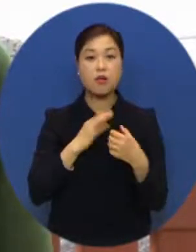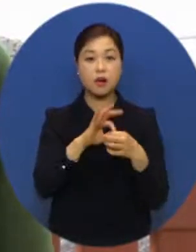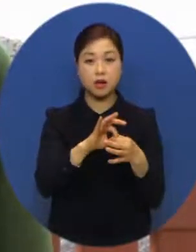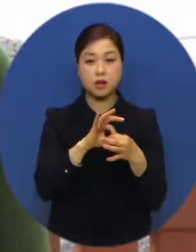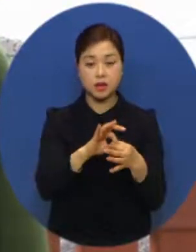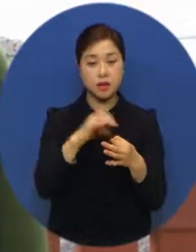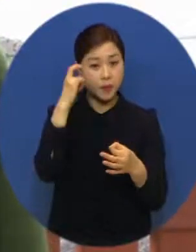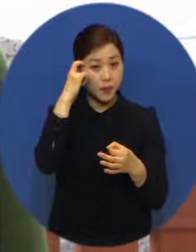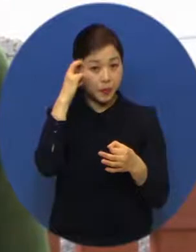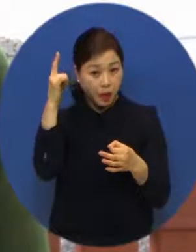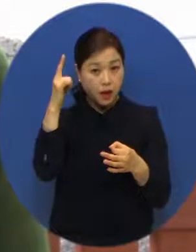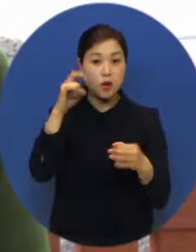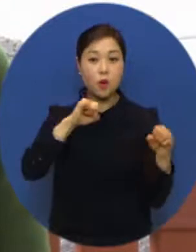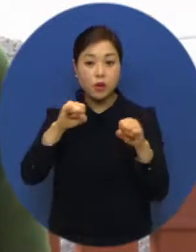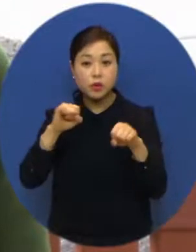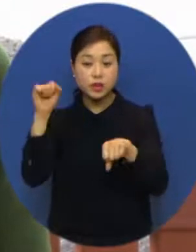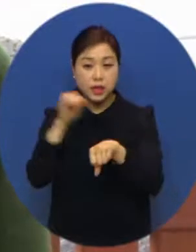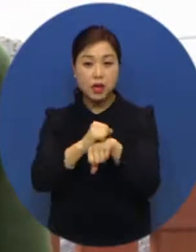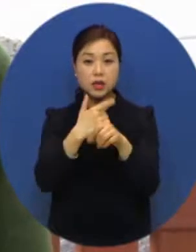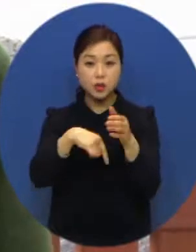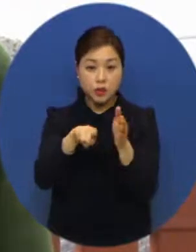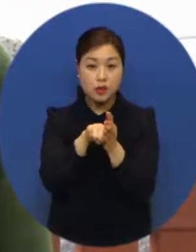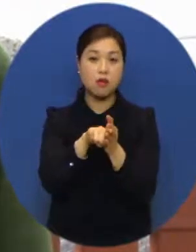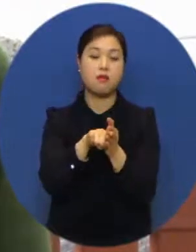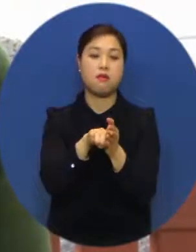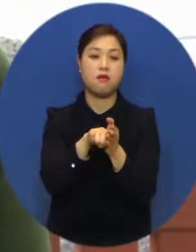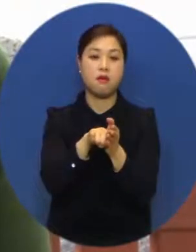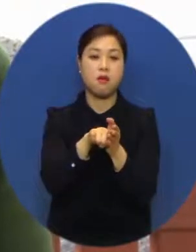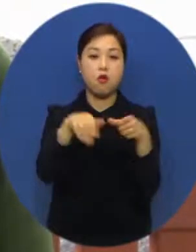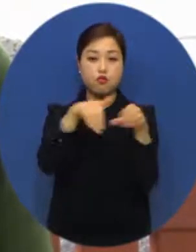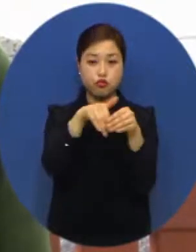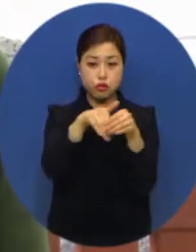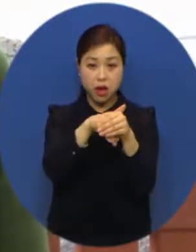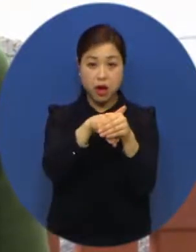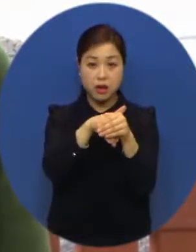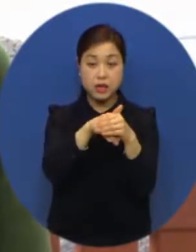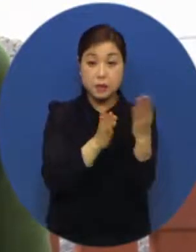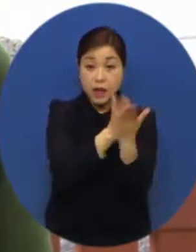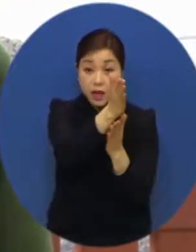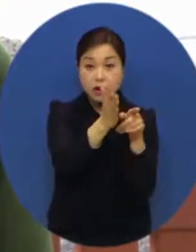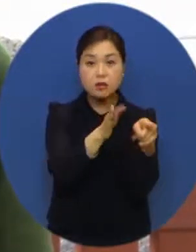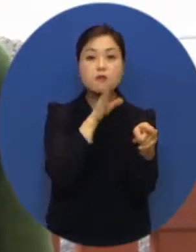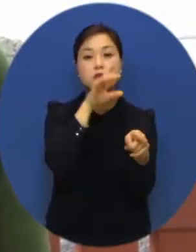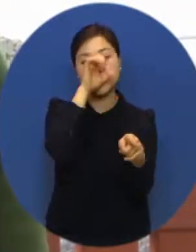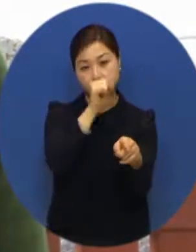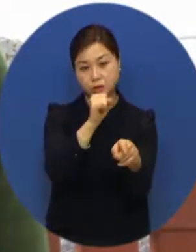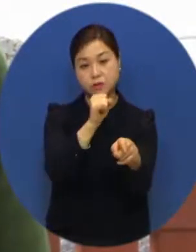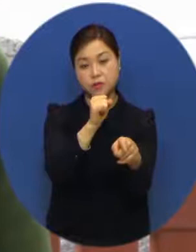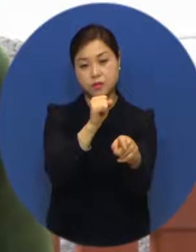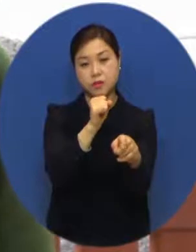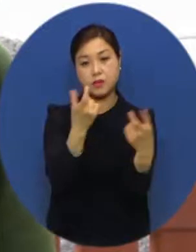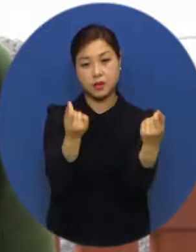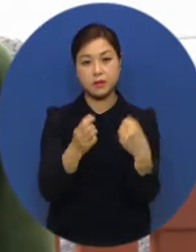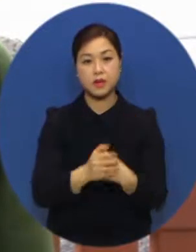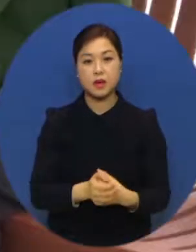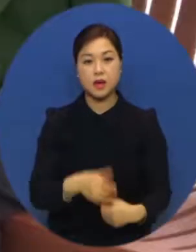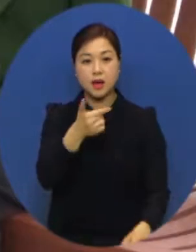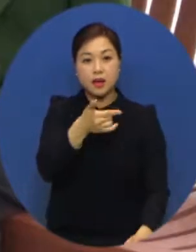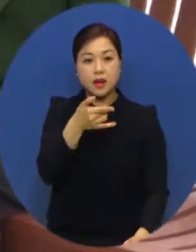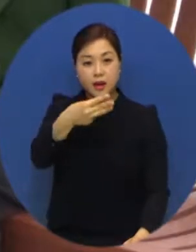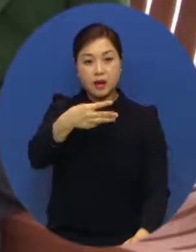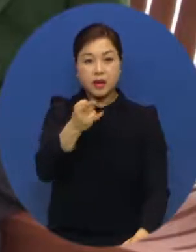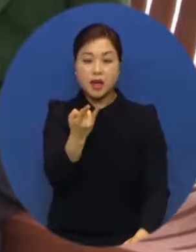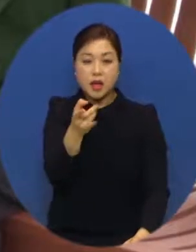되는 이 시대에서는 굉장히 필요한 일이라고 생각이 들고요. 저희가 레오나르도 다빈치가